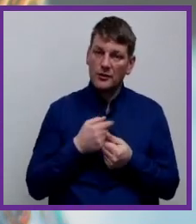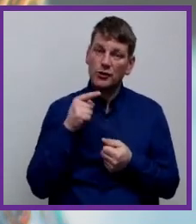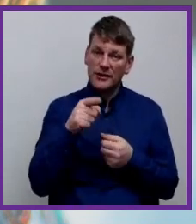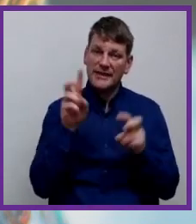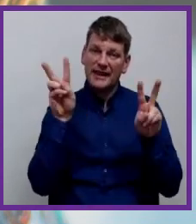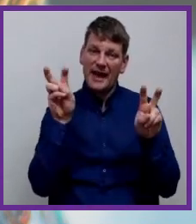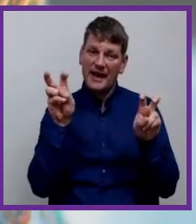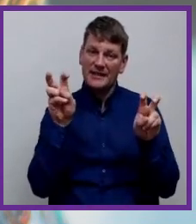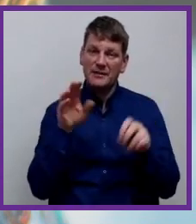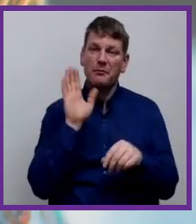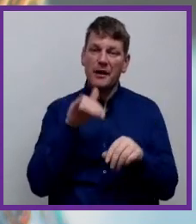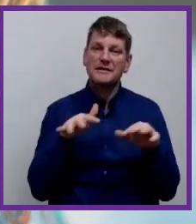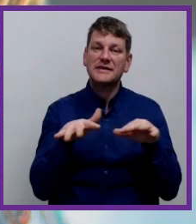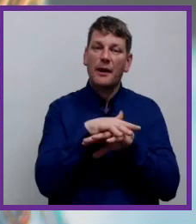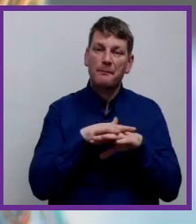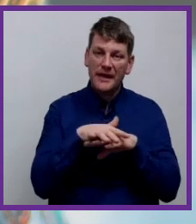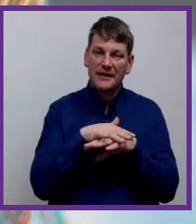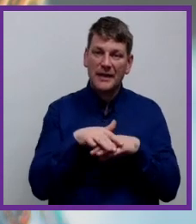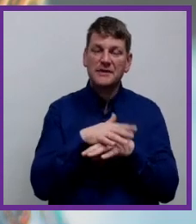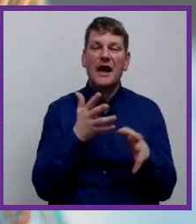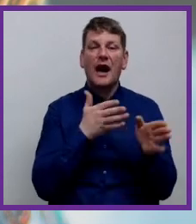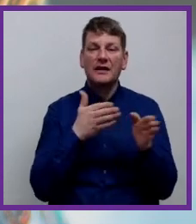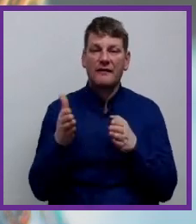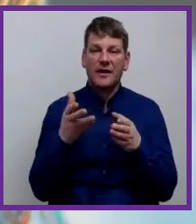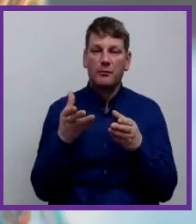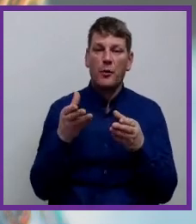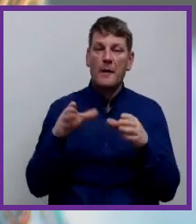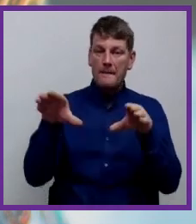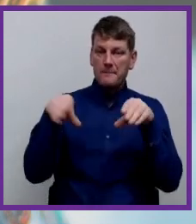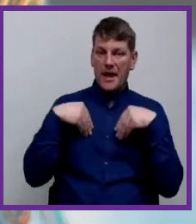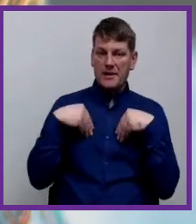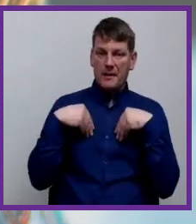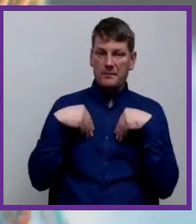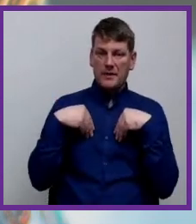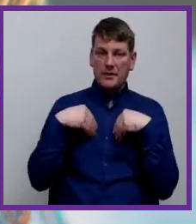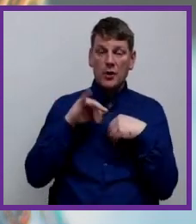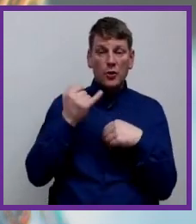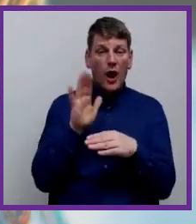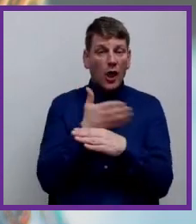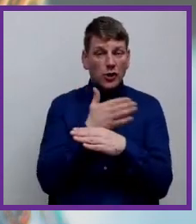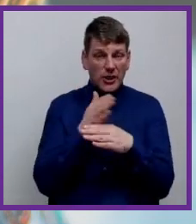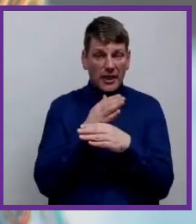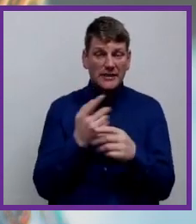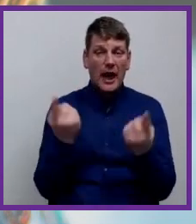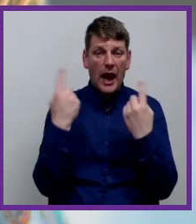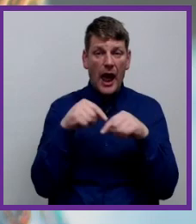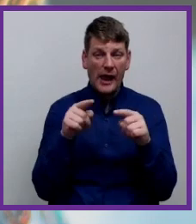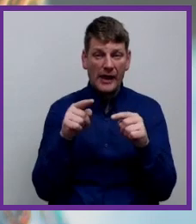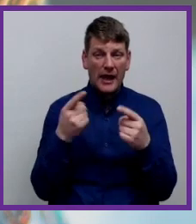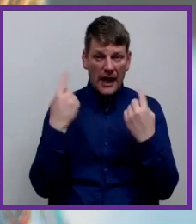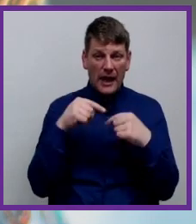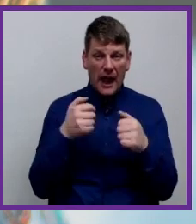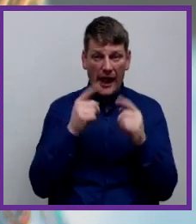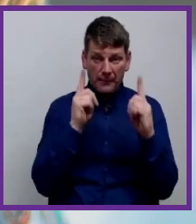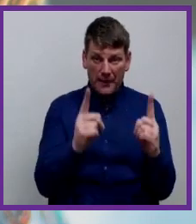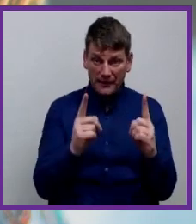tēzes par sabiedrības gatavību pieņemt. Ja? Jo atšķiras laikmeti, un kas vienā laikmetā